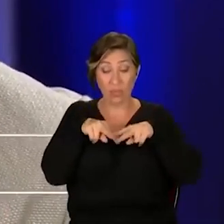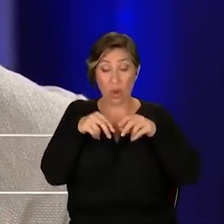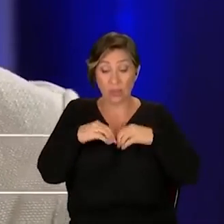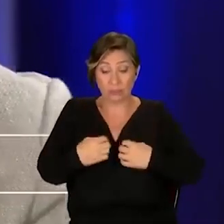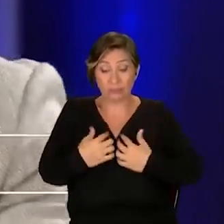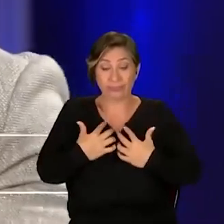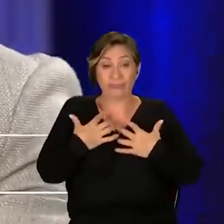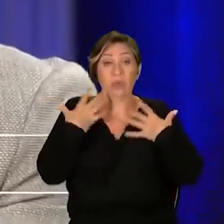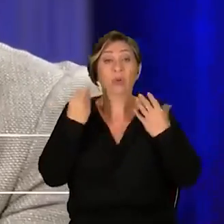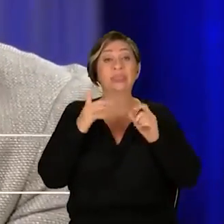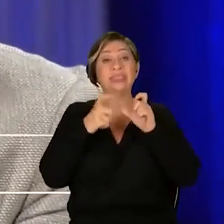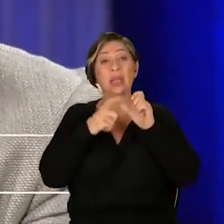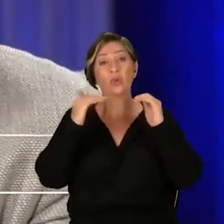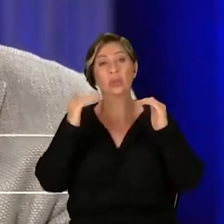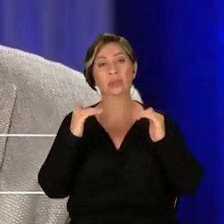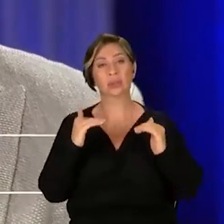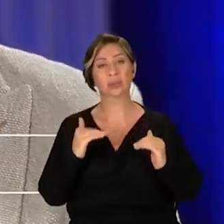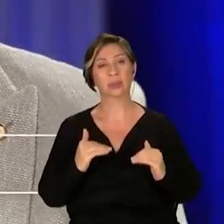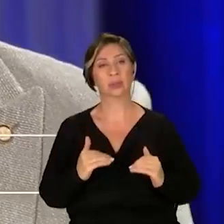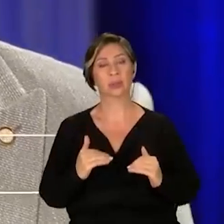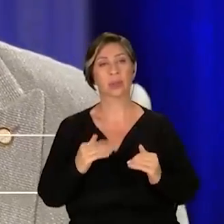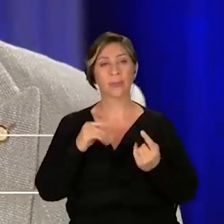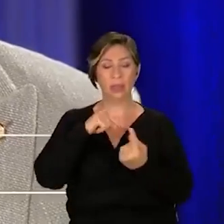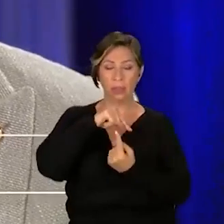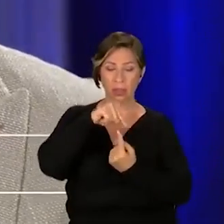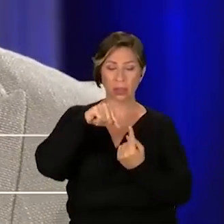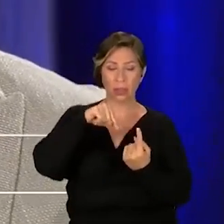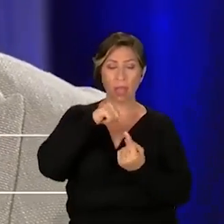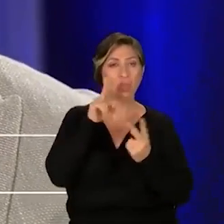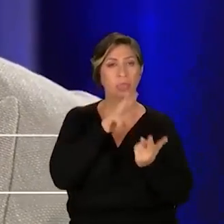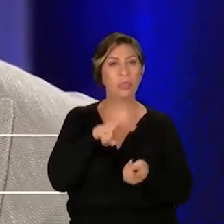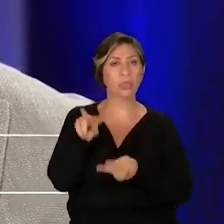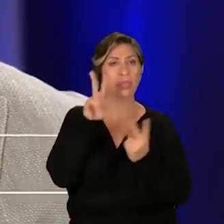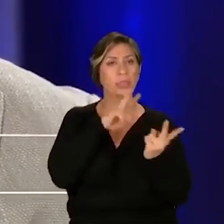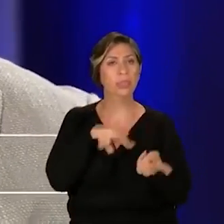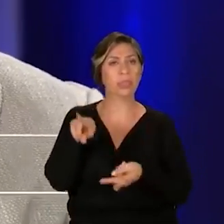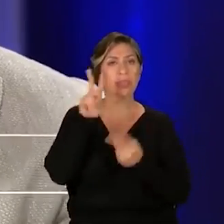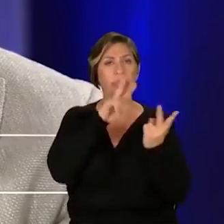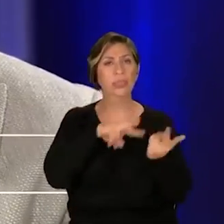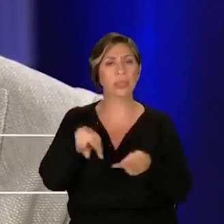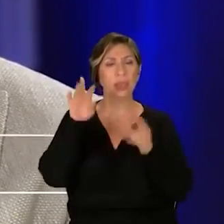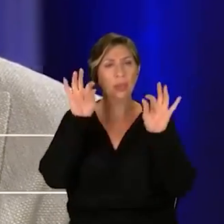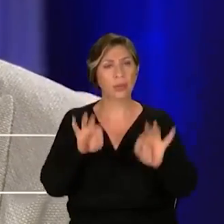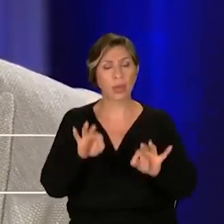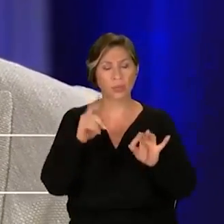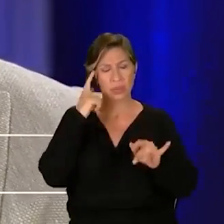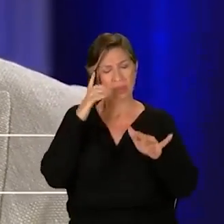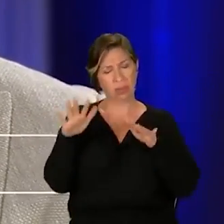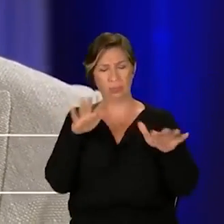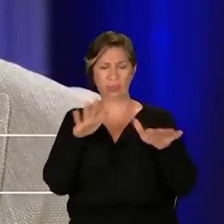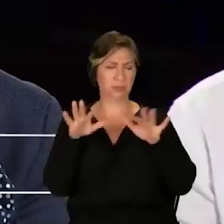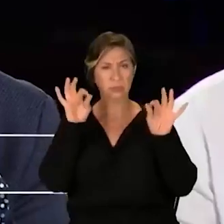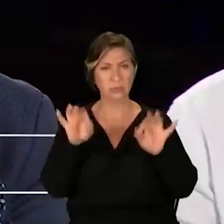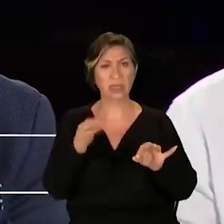salgılanmadığı için bu sefer serotonin de düşmeye başlıyor. Yani bir kısır döngü içerisine giriyor. Dolayısıyla hasta ne yapıyor? Depresif ataklara giriyor. Yani